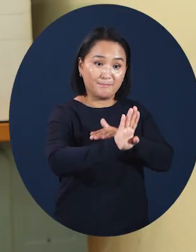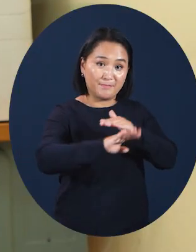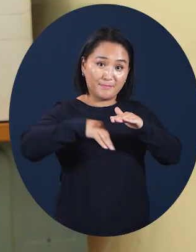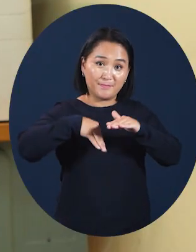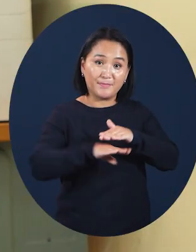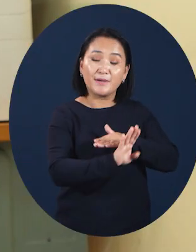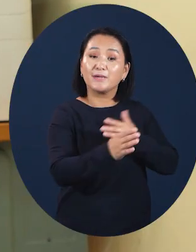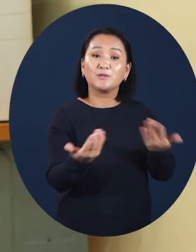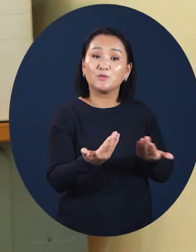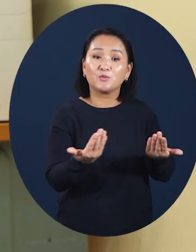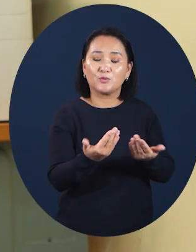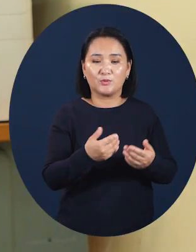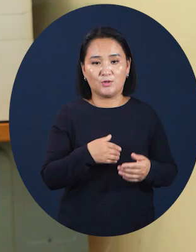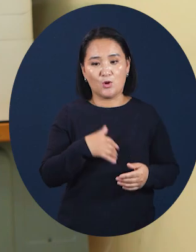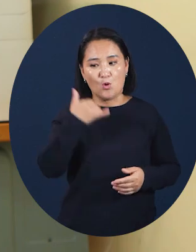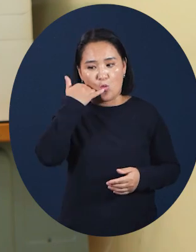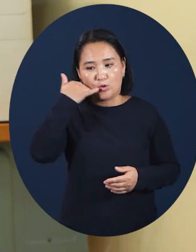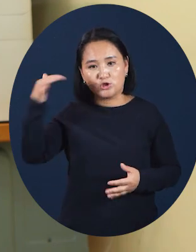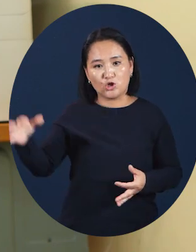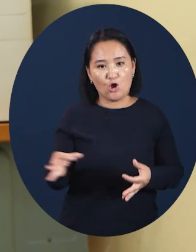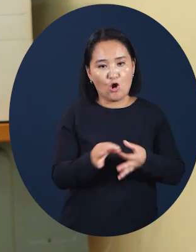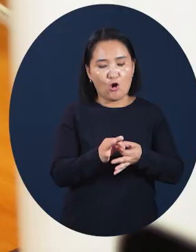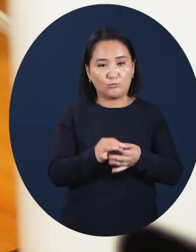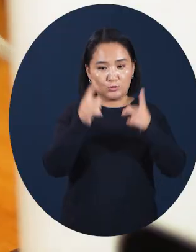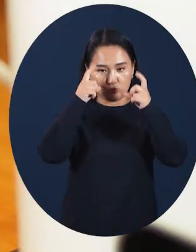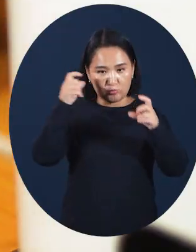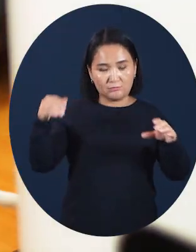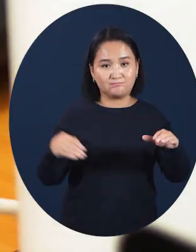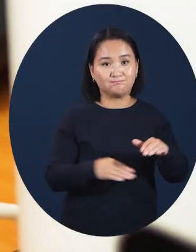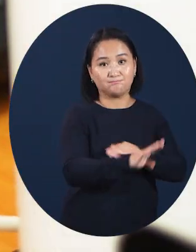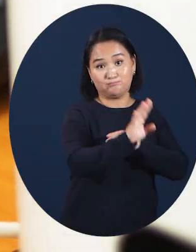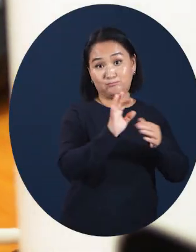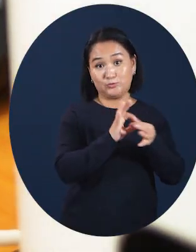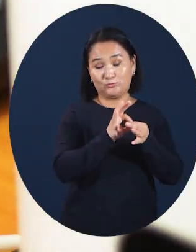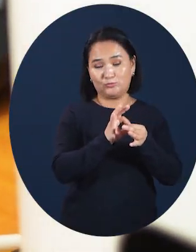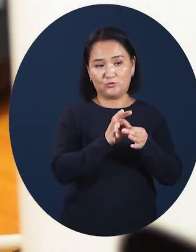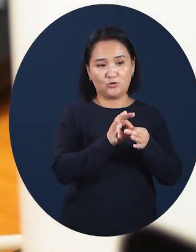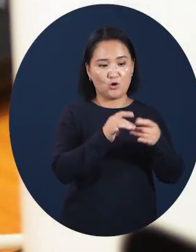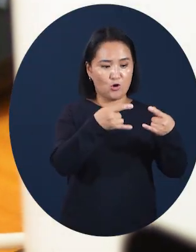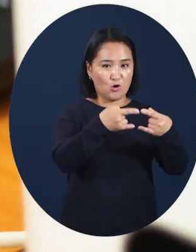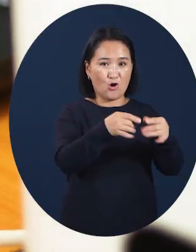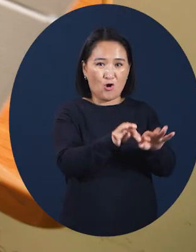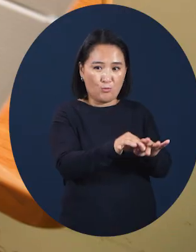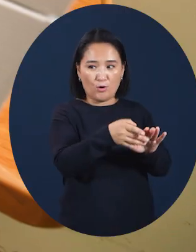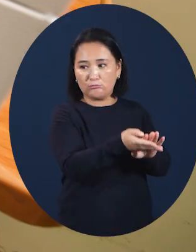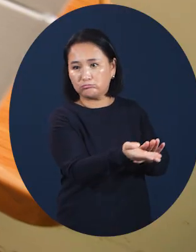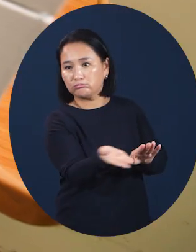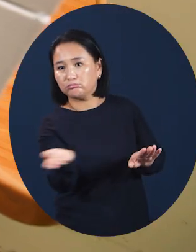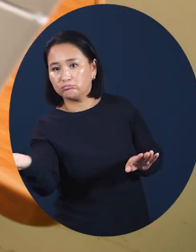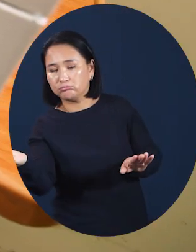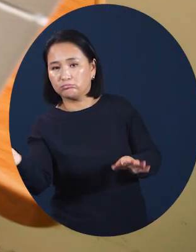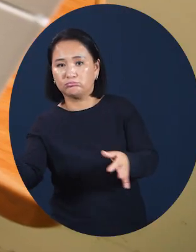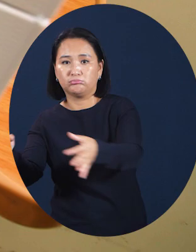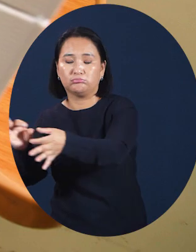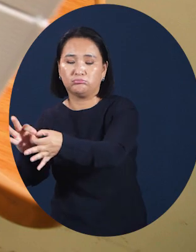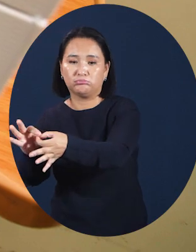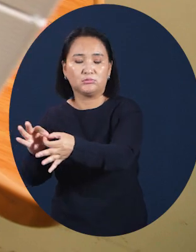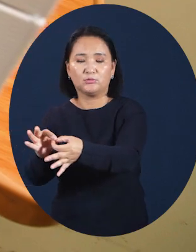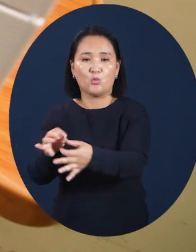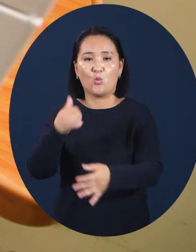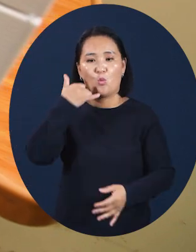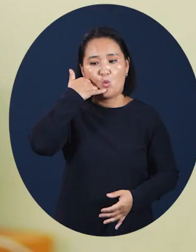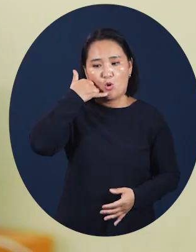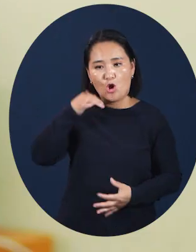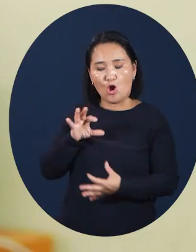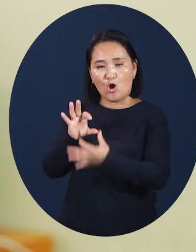загвар нь утастай холбогдоод шууд зургийг гаргах боломжтой. Тэгэхгүй одоо компьютероор утсан принтертэйгээ холбож байгаа гэж нэлээд хэдэн цаг